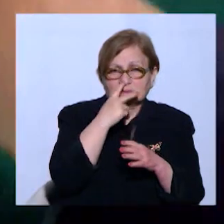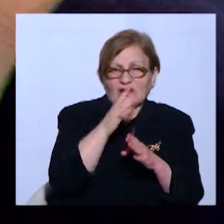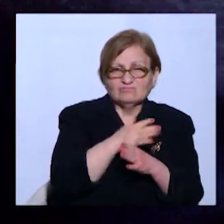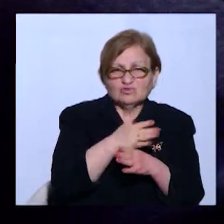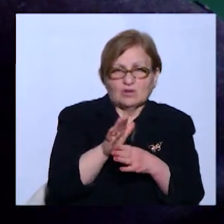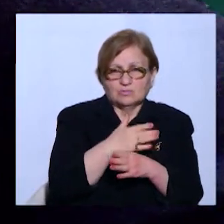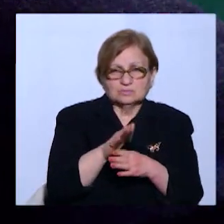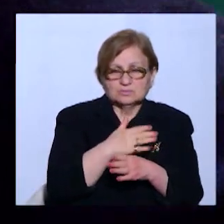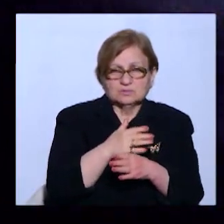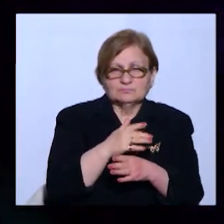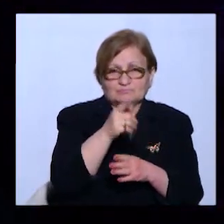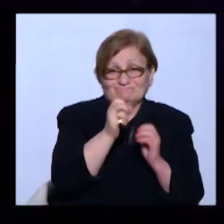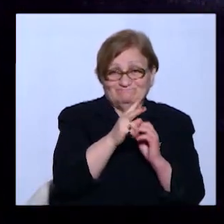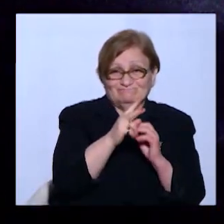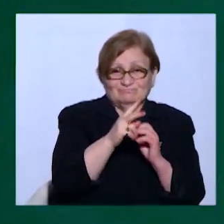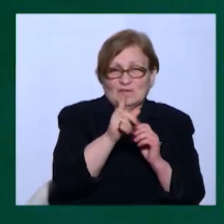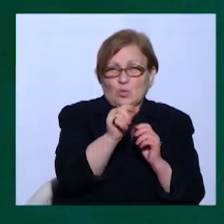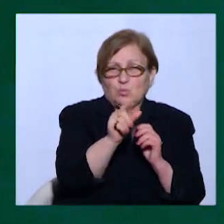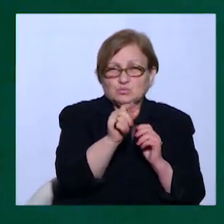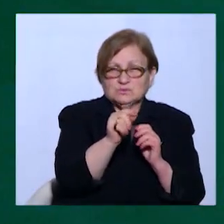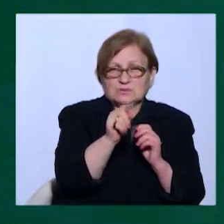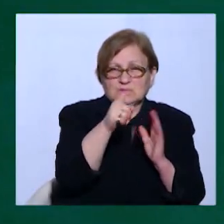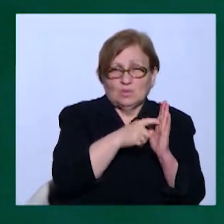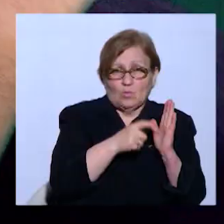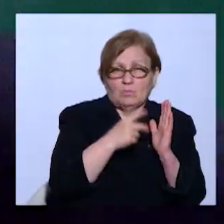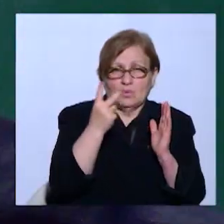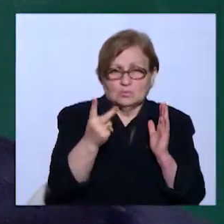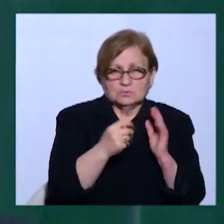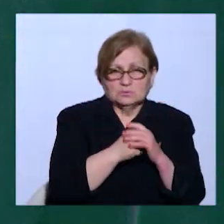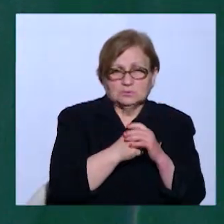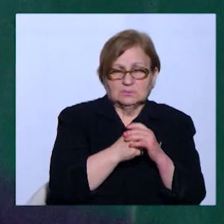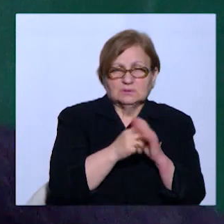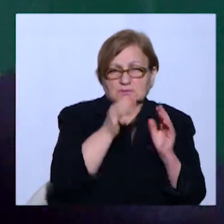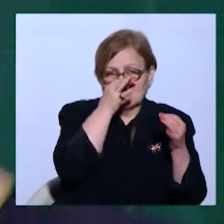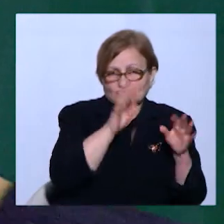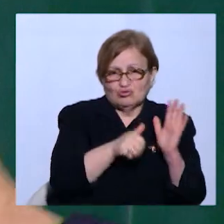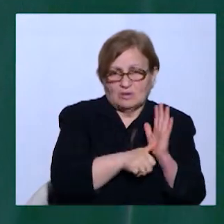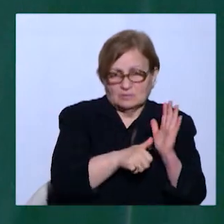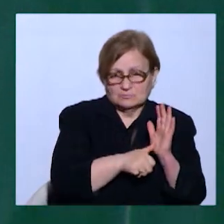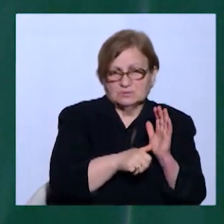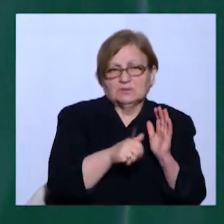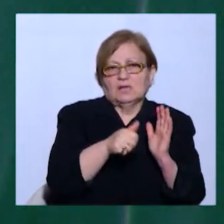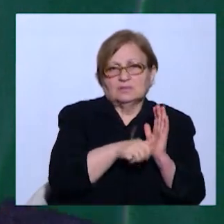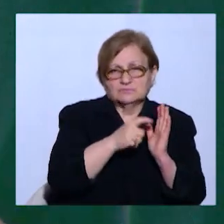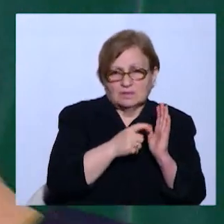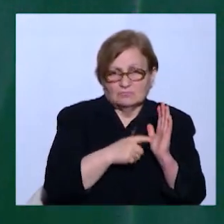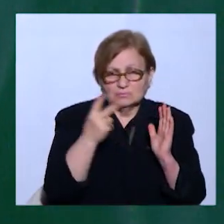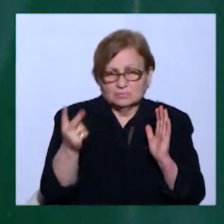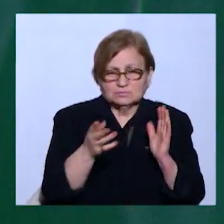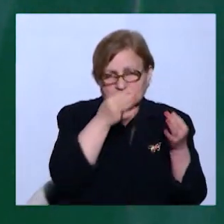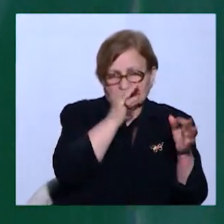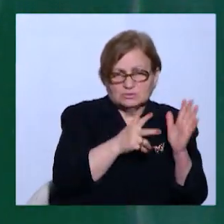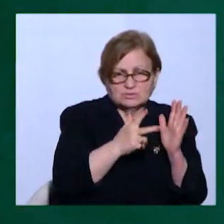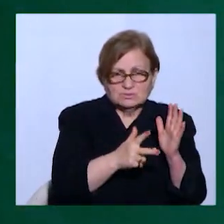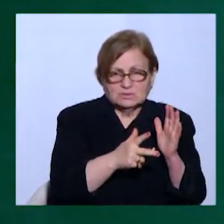წერთ, რადგან ლუცია 12 ცხადია გაიყოფა 2-ზე. 2 დამჩა 6. 2 3 3